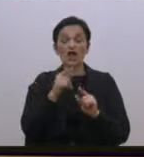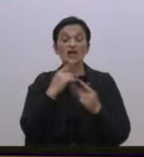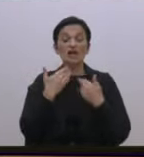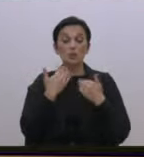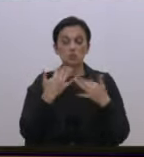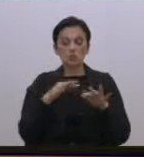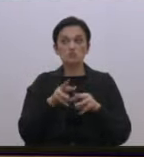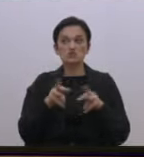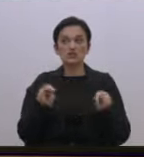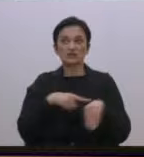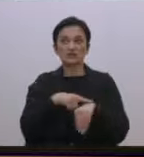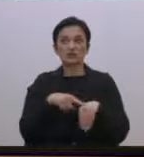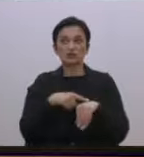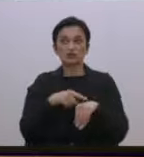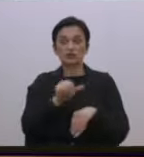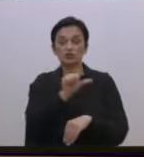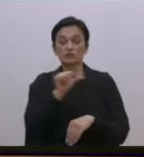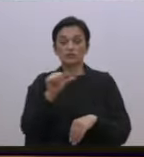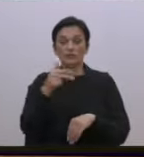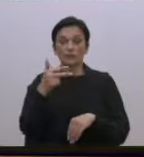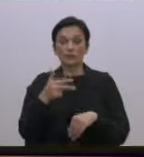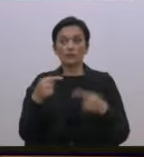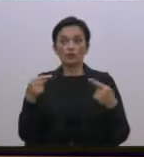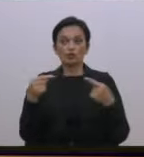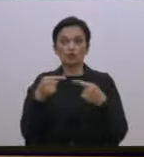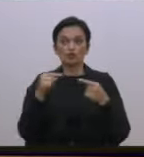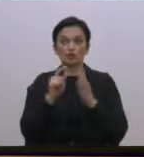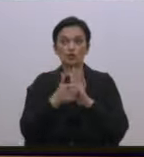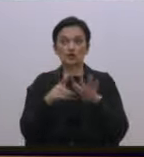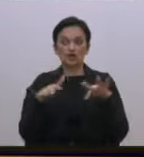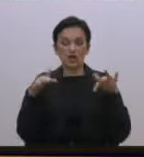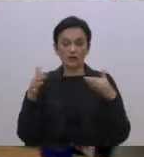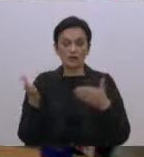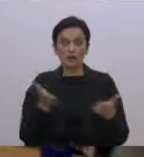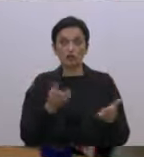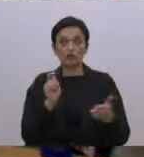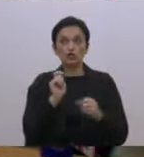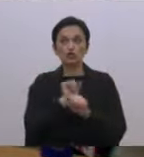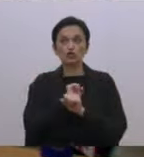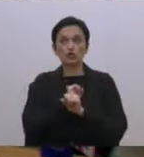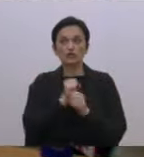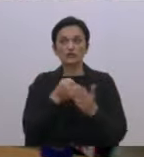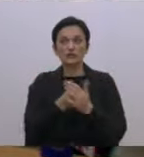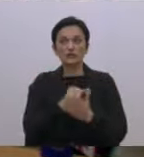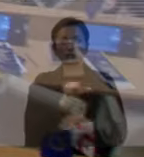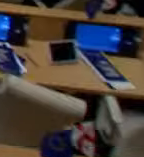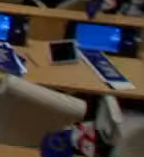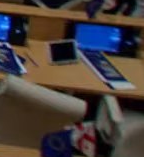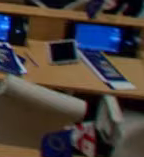საათი. ამიტომ გთხოვთ ორის ნახევარზე ზუსტად ვიყოთ ყველა დარბაზში. შესვენება ორის ნახევარზე.